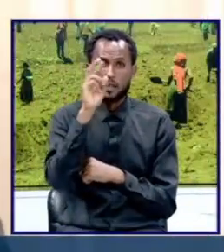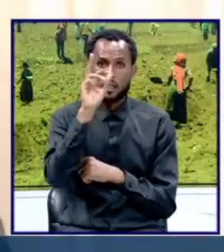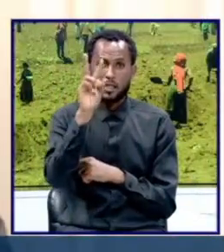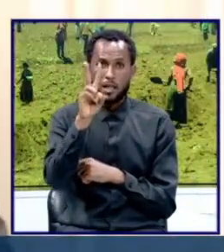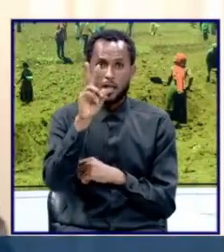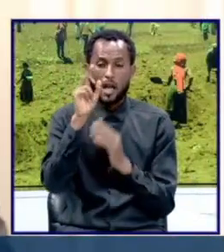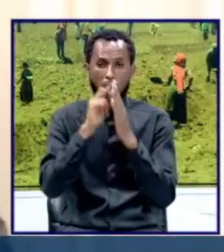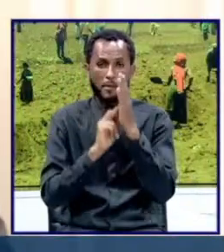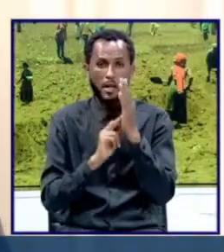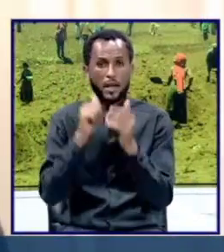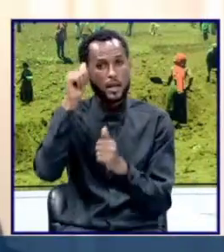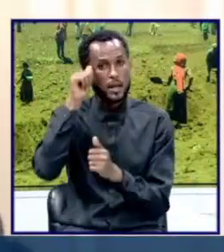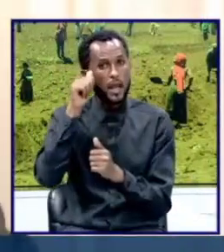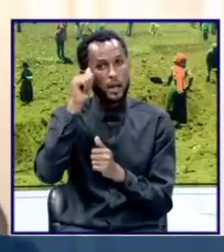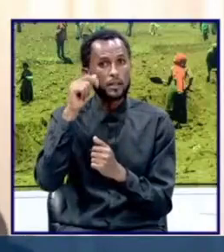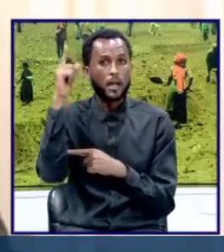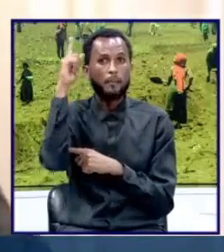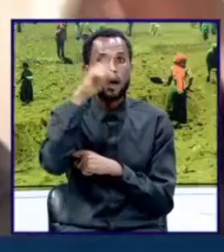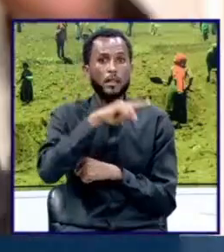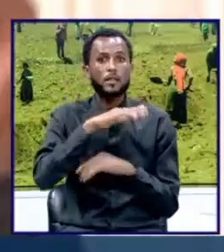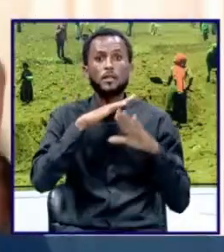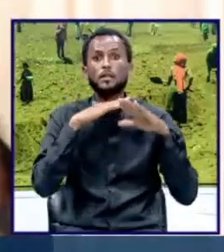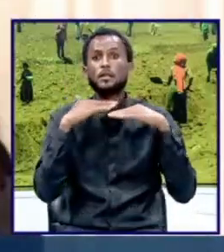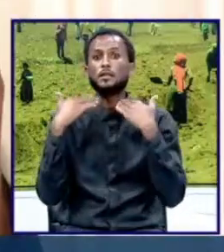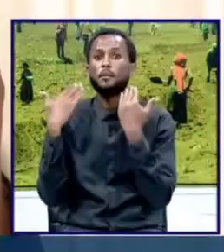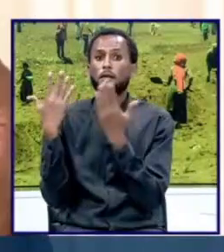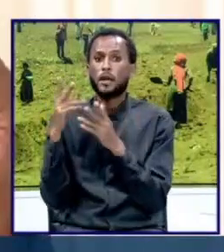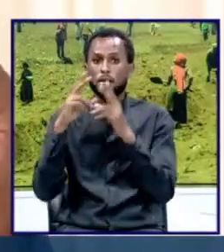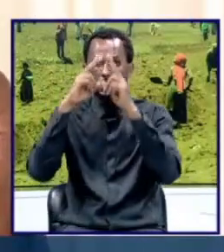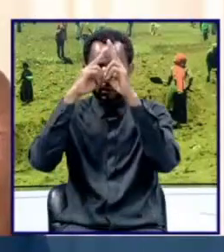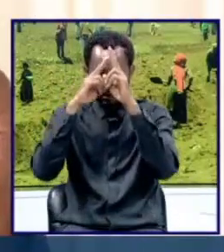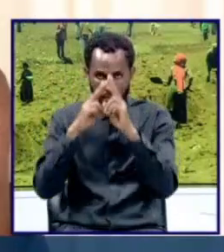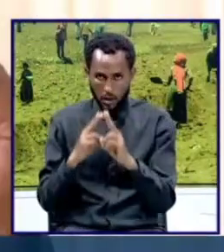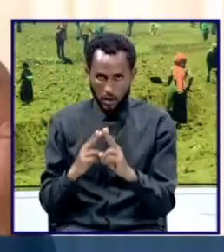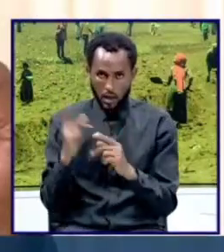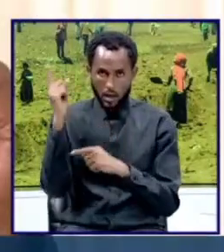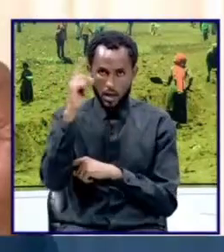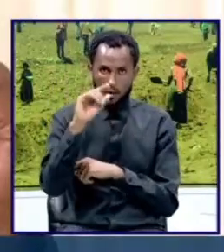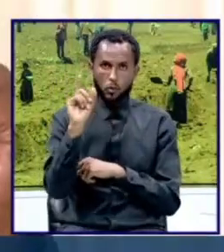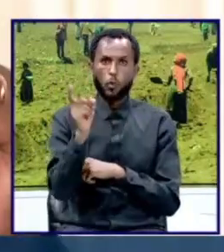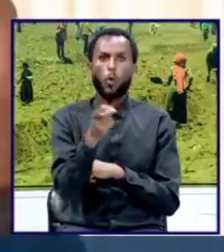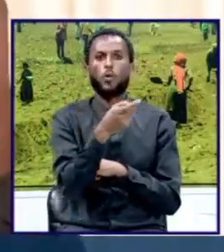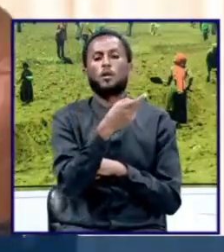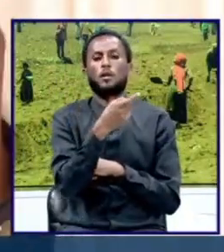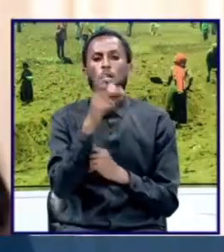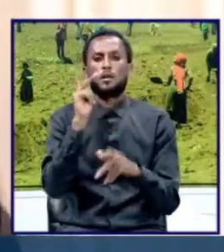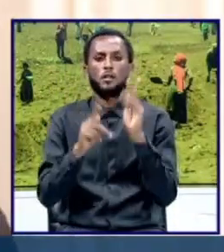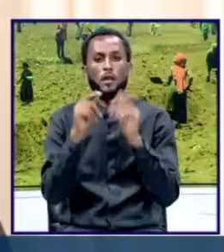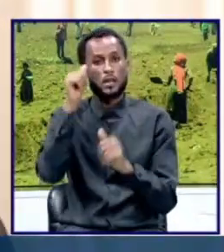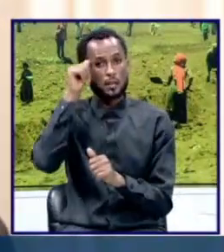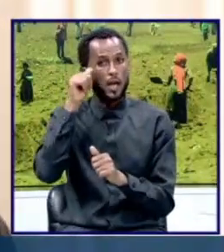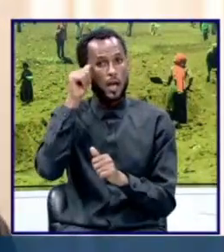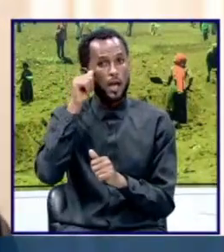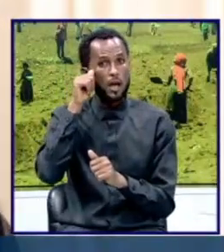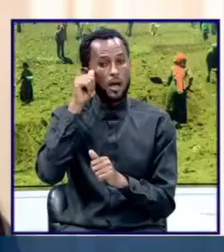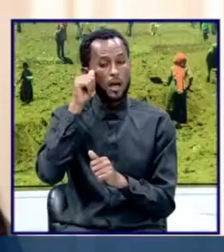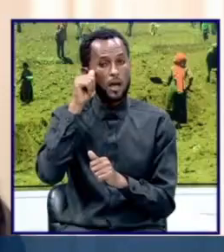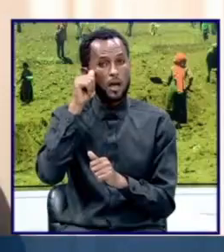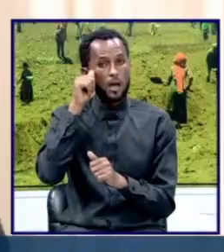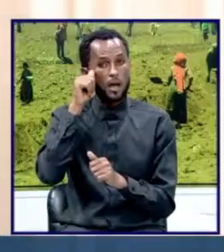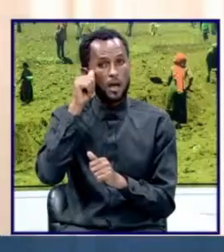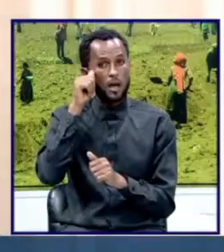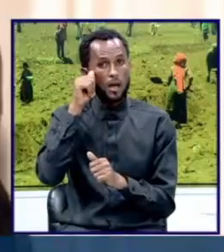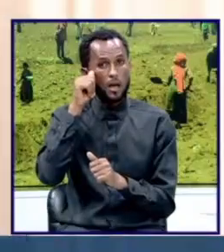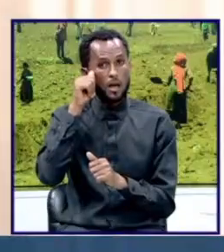ናይ ኤርትራ መዓልቲ ሰማእታት ዝኽበረላ ዕለት ክትከውን ህዝቢ ኤርትራ